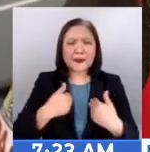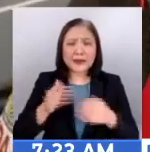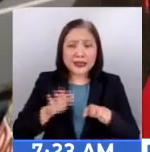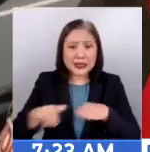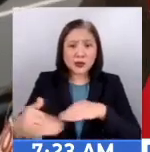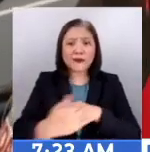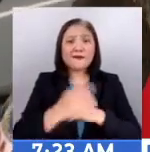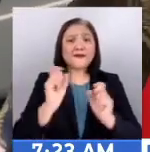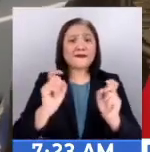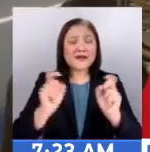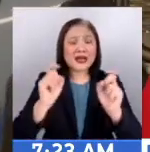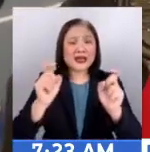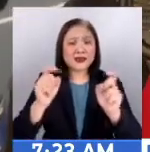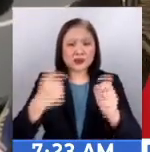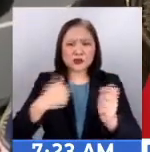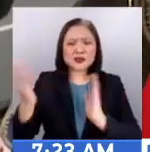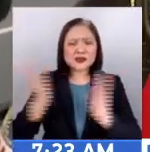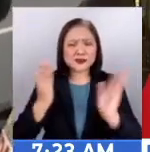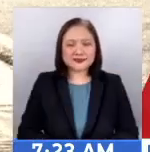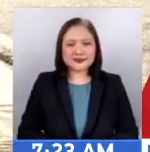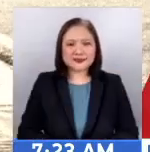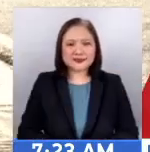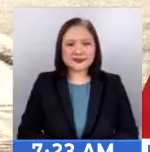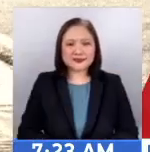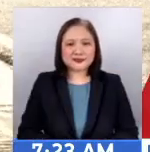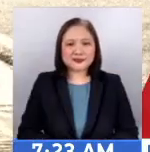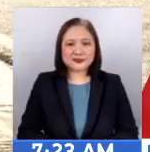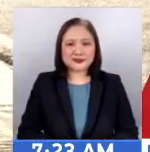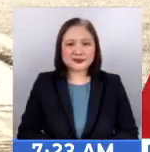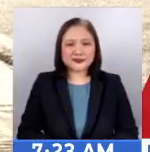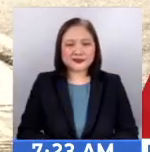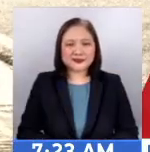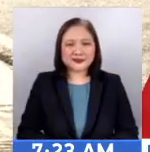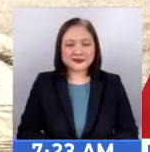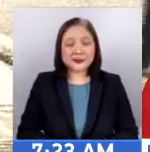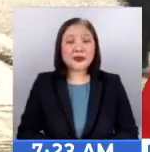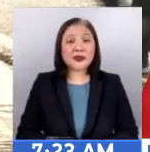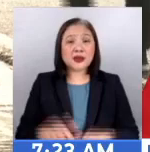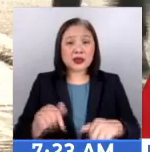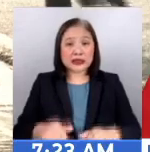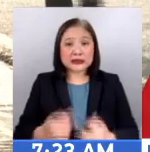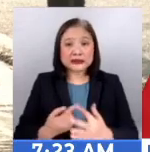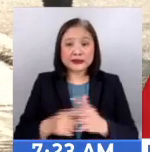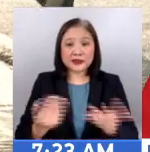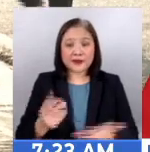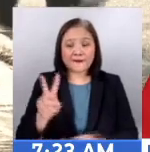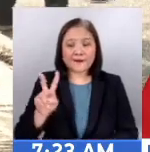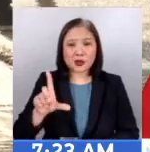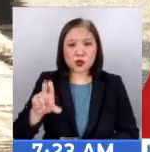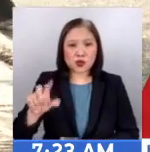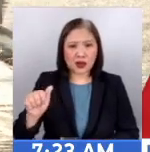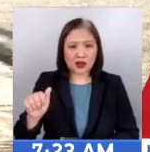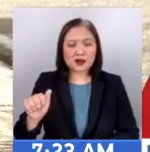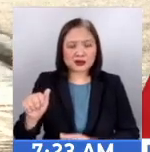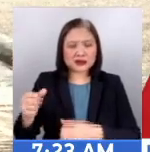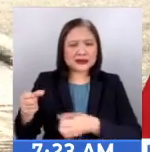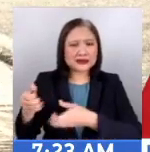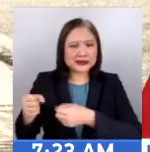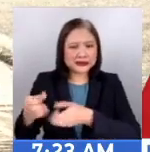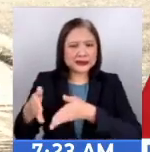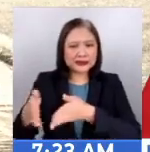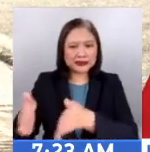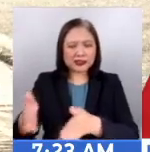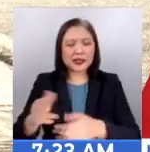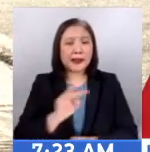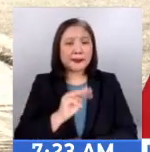para maserbisyuhan yung mga kababayan natin. Samantala, Maris, mula dito sa Vilo na extension ay dapat didiretso yung mga taon ng MMDA